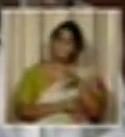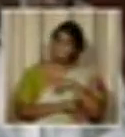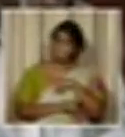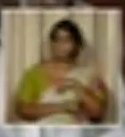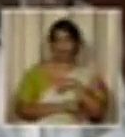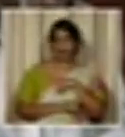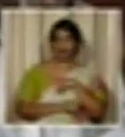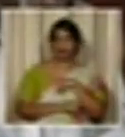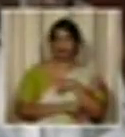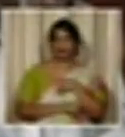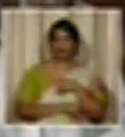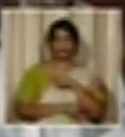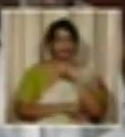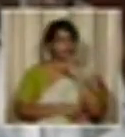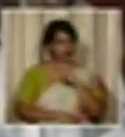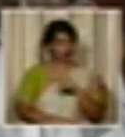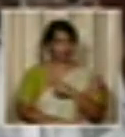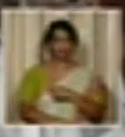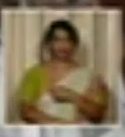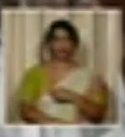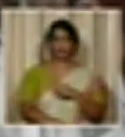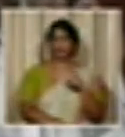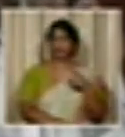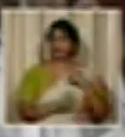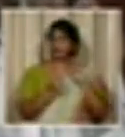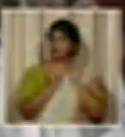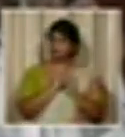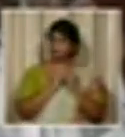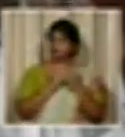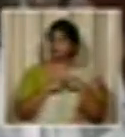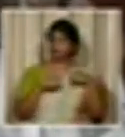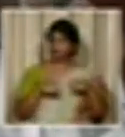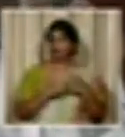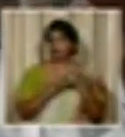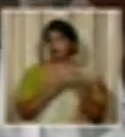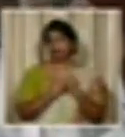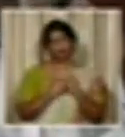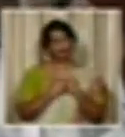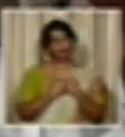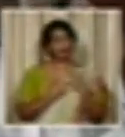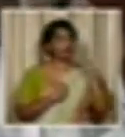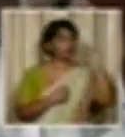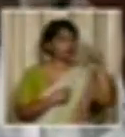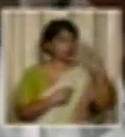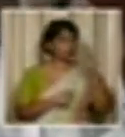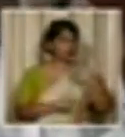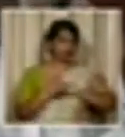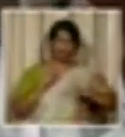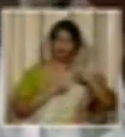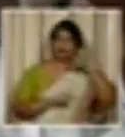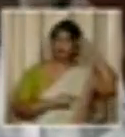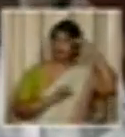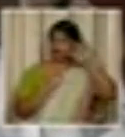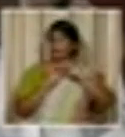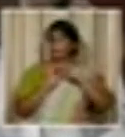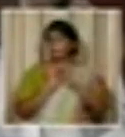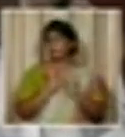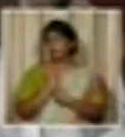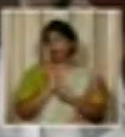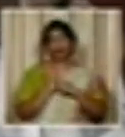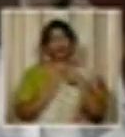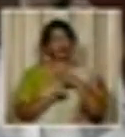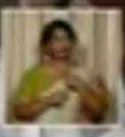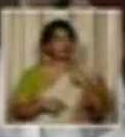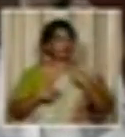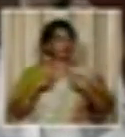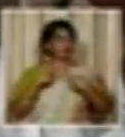Itin manga obathubage illimak karanne dan ee sansodana apita ada ona. Mokada heta විදුලි බල පරත විවාදයට